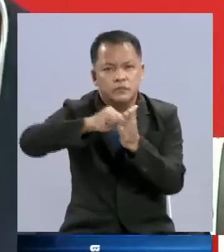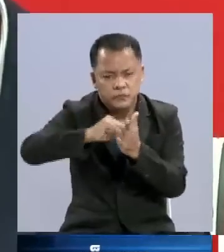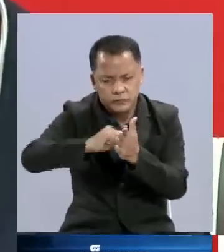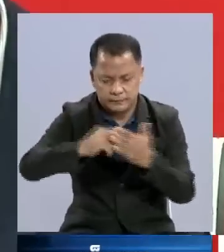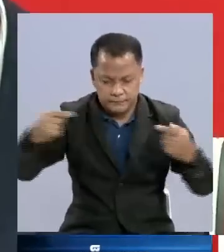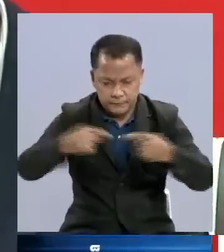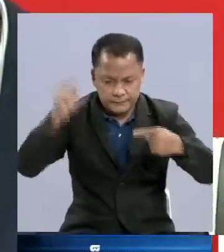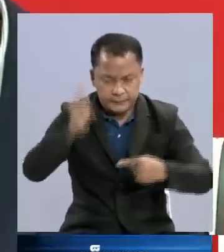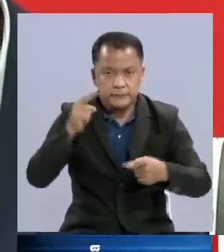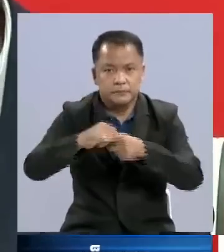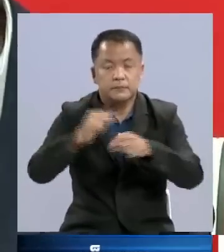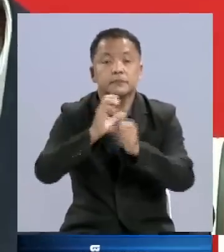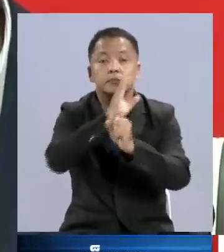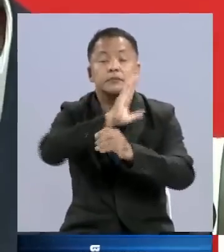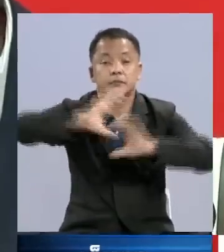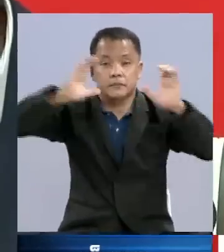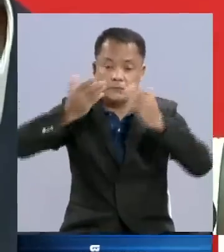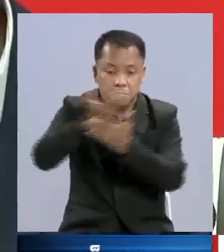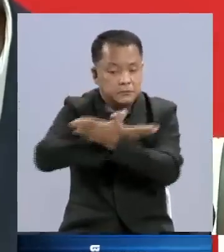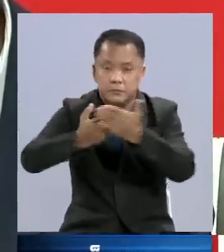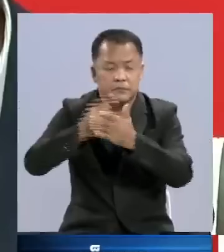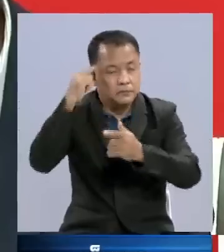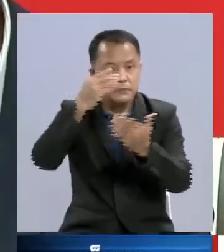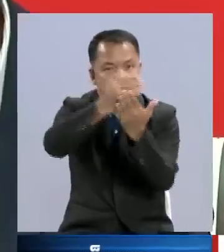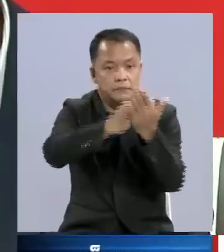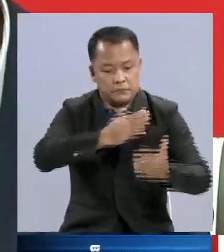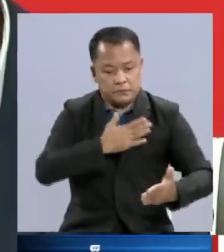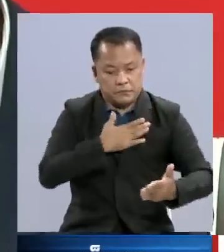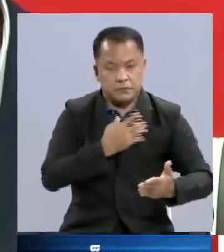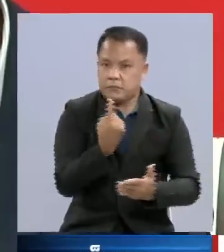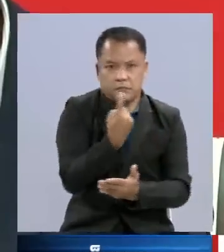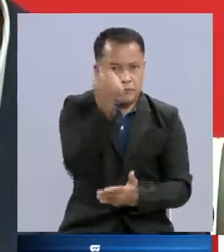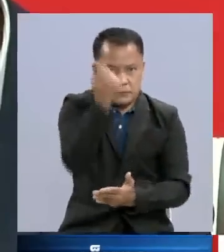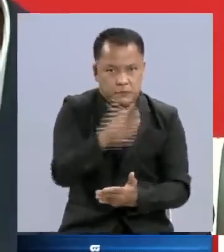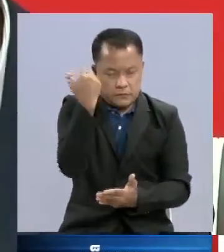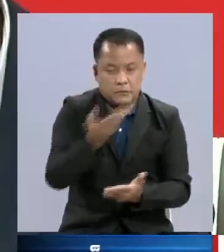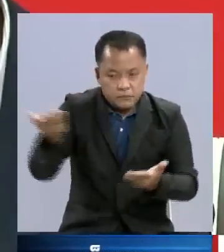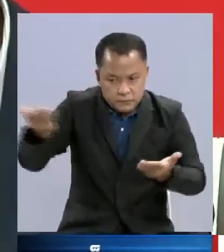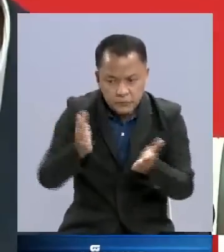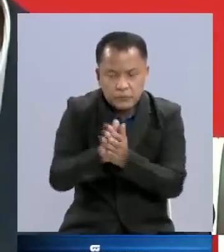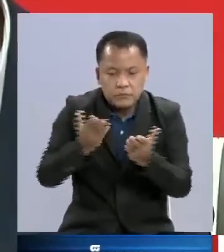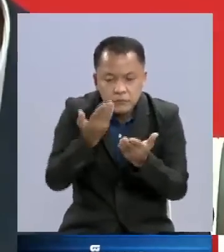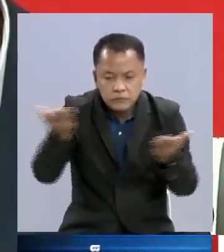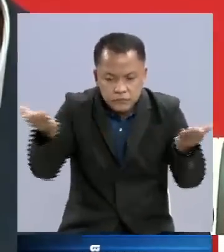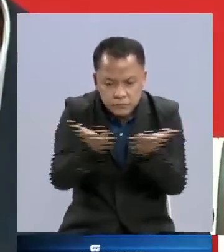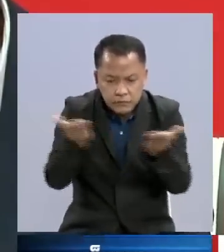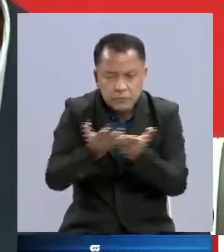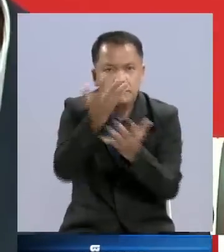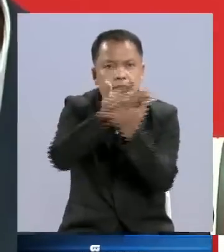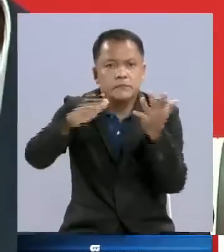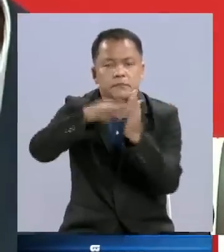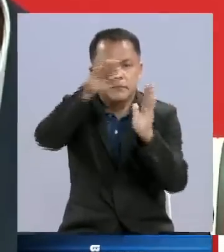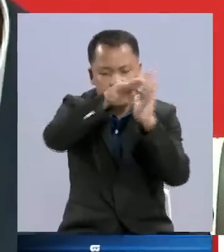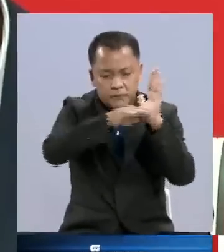ได้มากที่สุดเพราะเมื่อเป็นรัฐบาลผสมไม่มีใครจะใช้นโยบายของตัวเองได้ฝ่ายเดียว แล้วที่สุดก็จะต้องมาดูถึงการร่างนโยบ